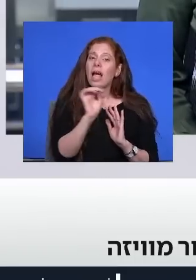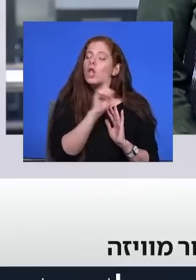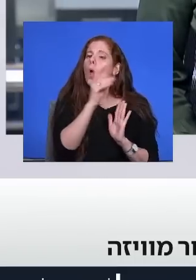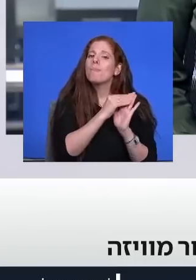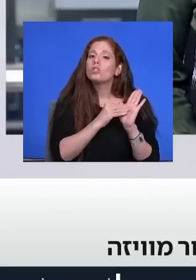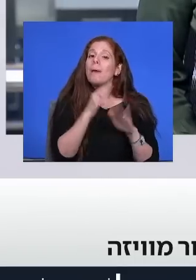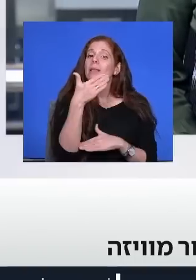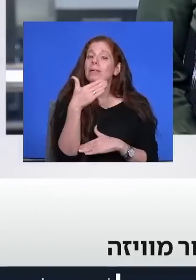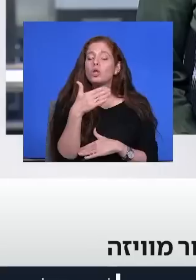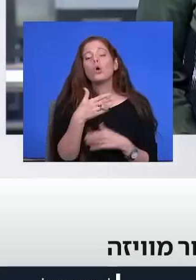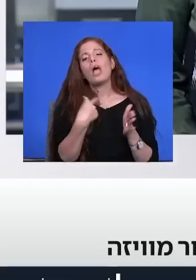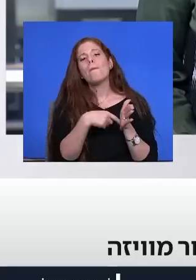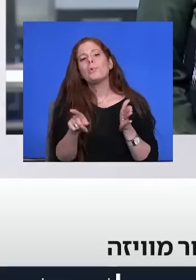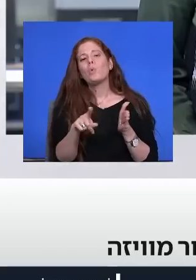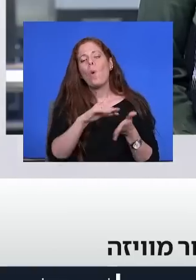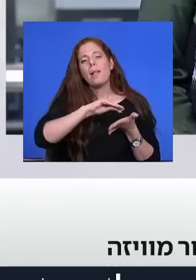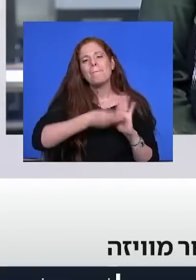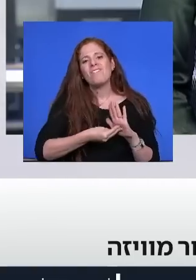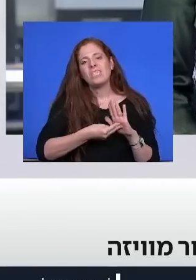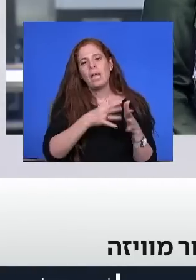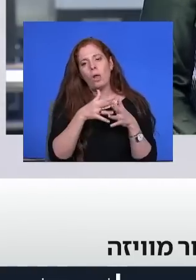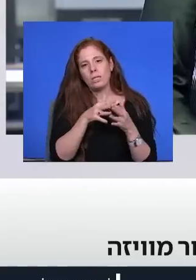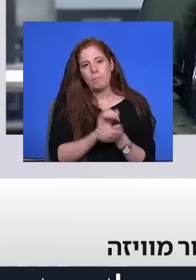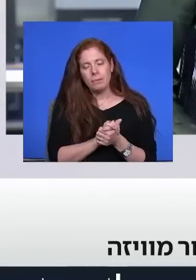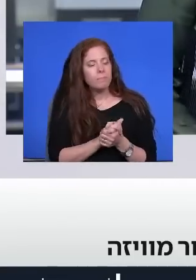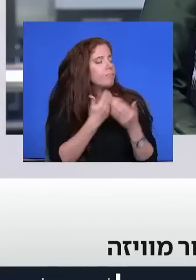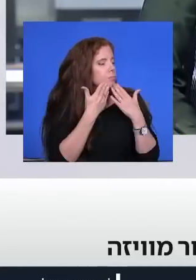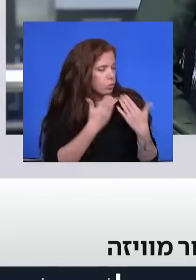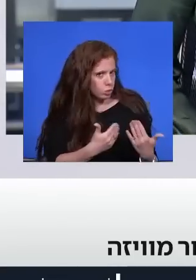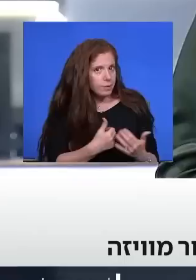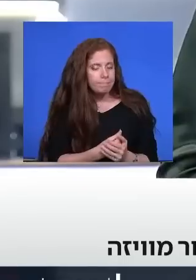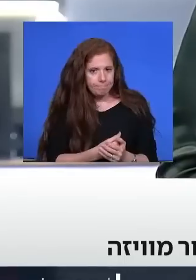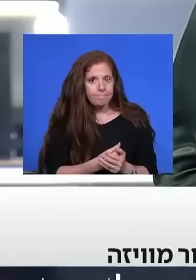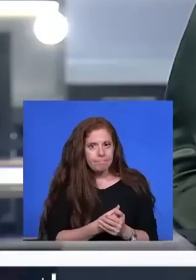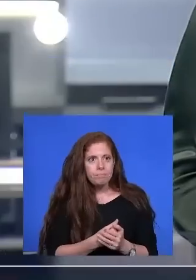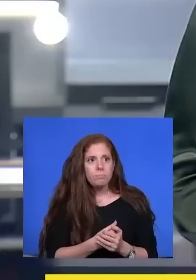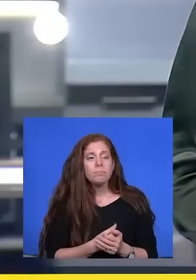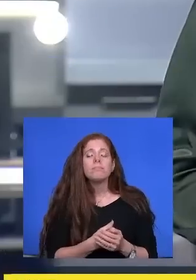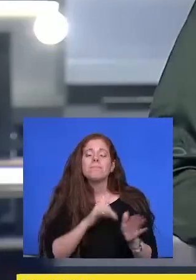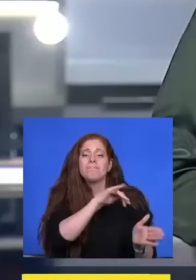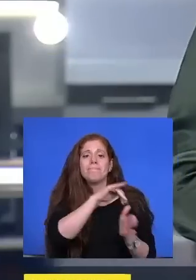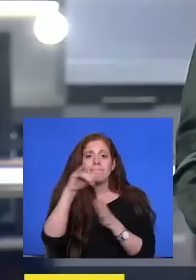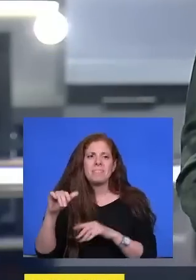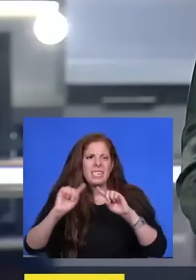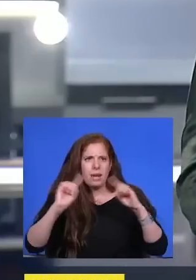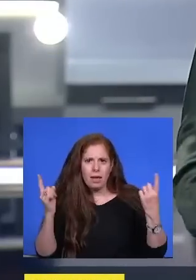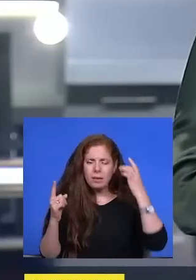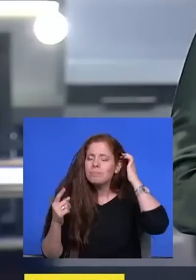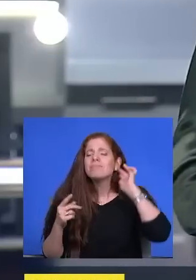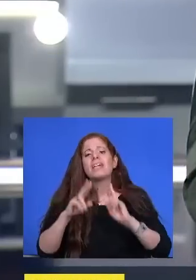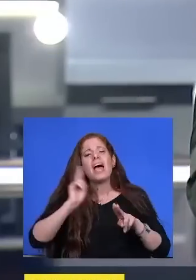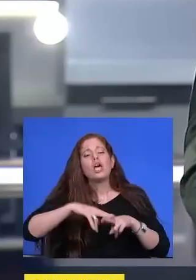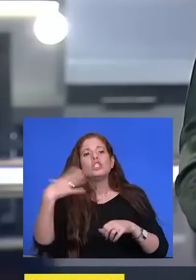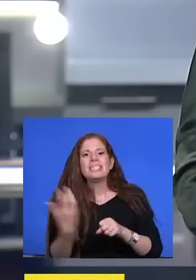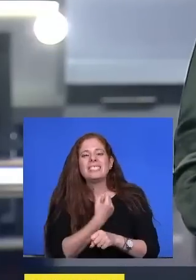המדינות הפטורות מויזה לארצות הברית. תודה רבה, נתן, על העדכון שלך. עניין אחר לגמרי עכשיו, אחרי שהציל את האחיין